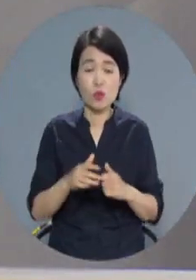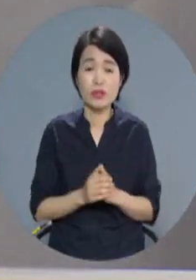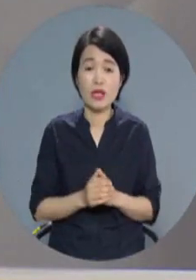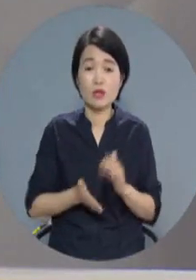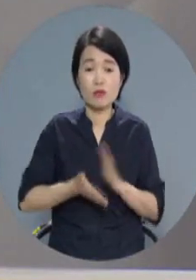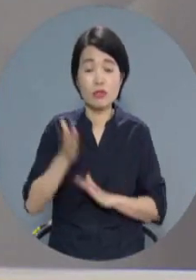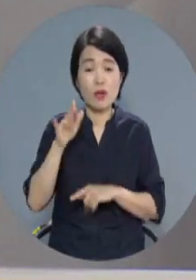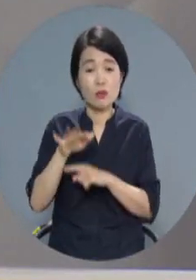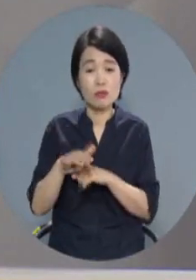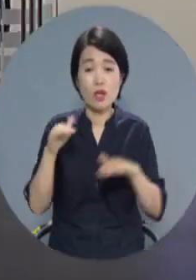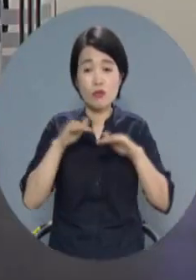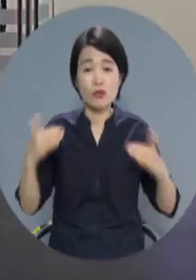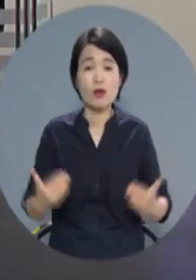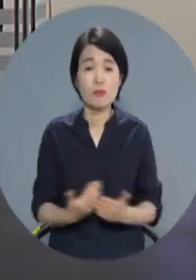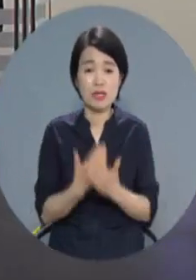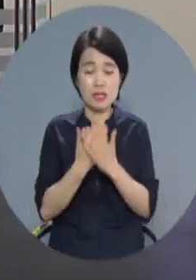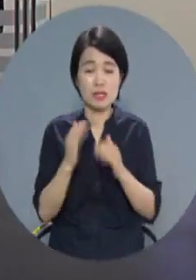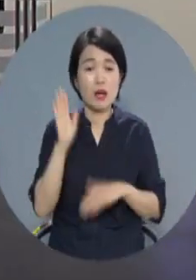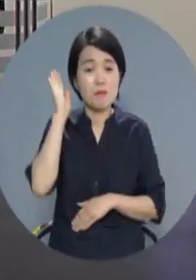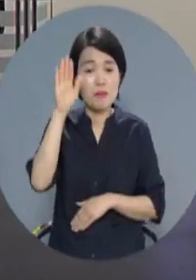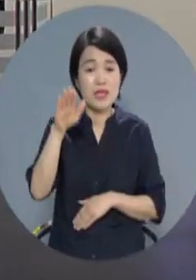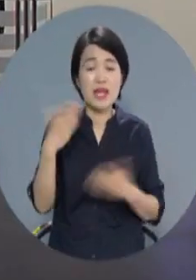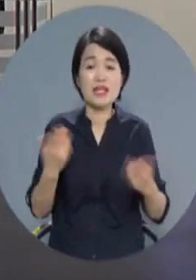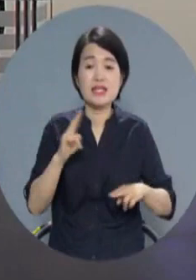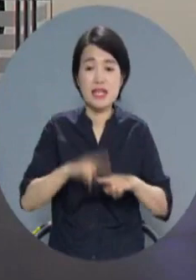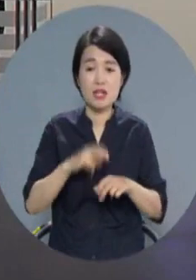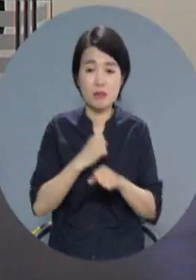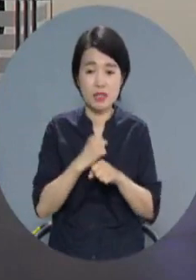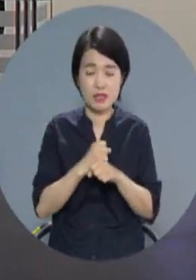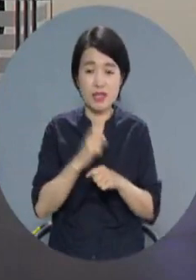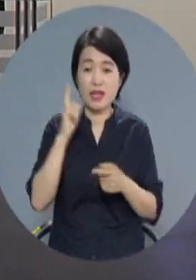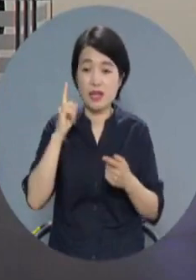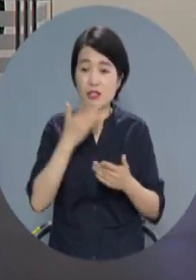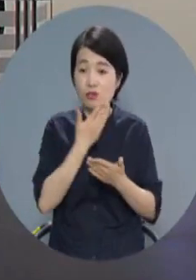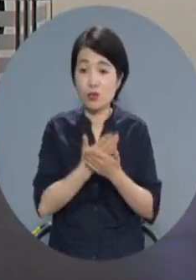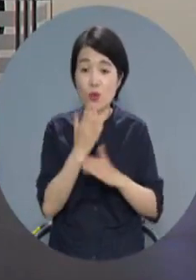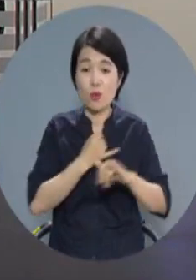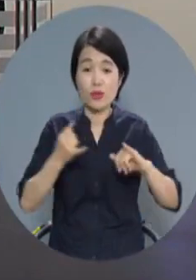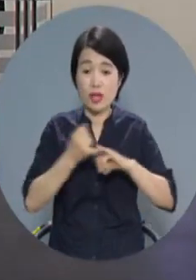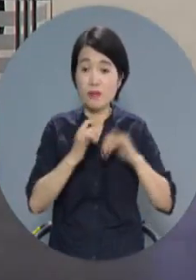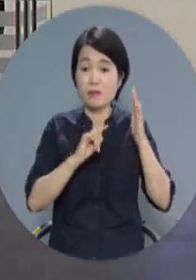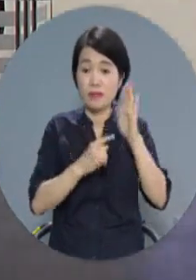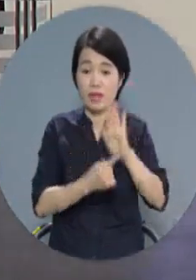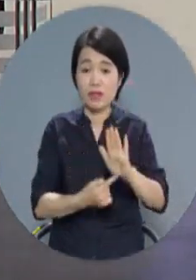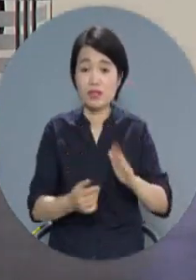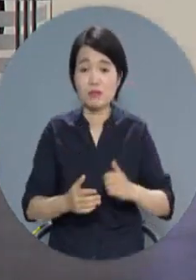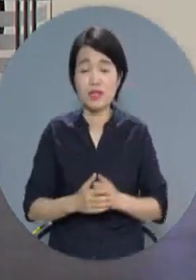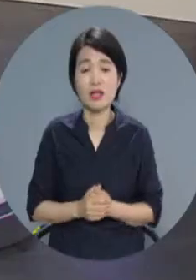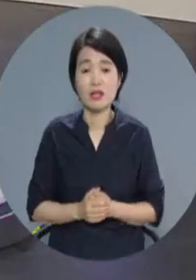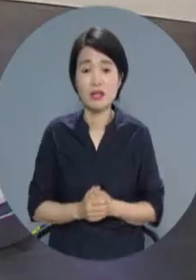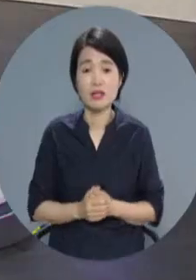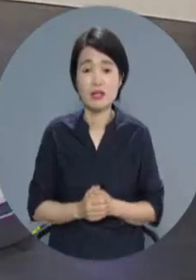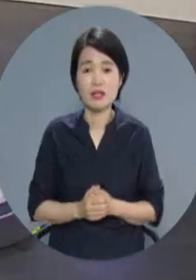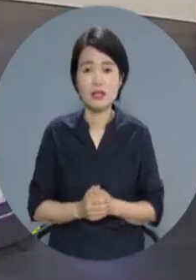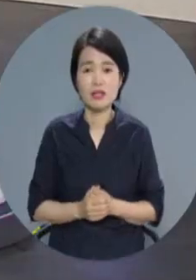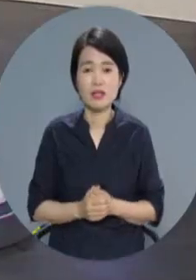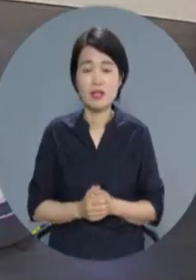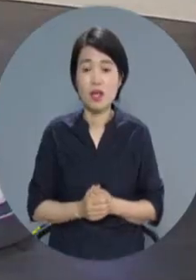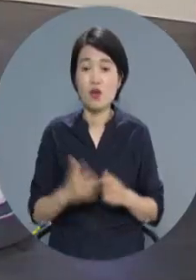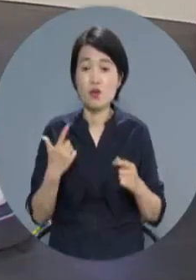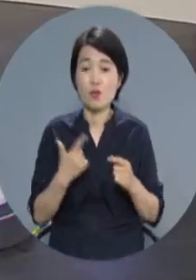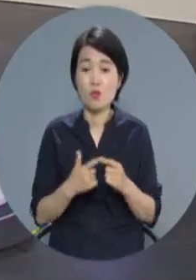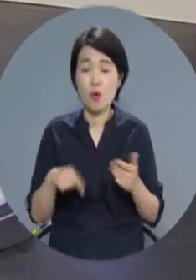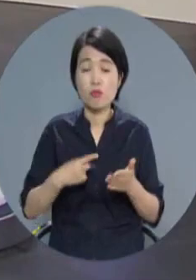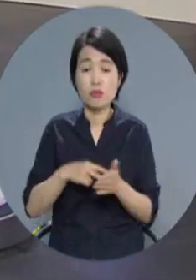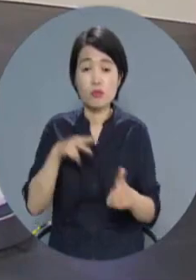도시와 농촌의 균형발전, 미래 일자리 창출 등을 핵심 주요 공약으로 제시했습니다. 기호 6번